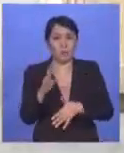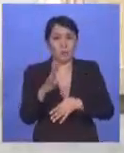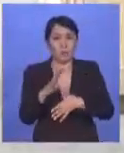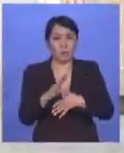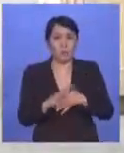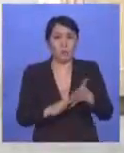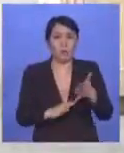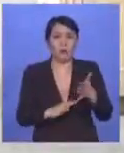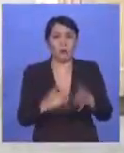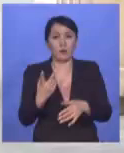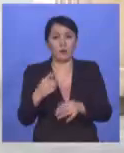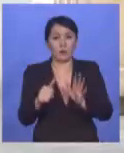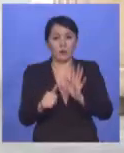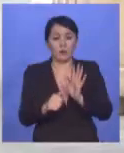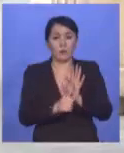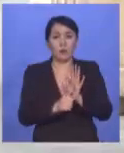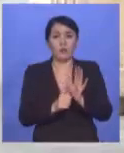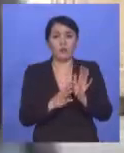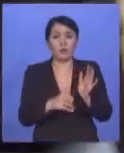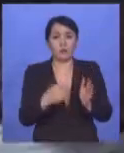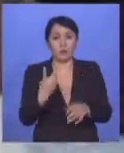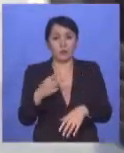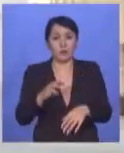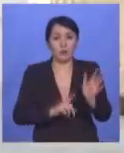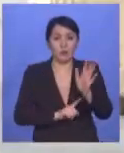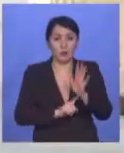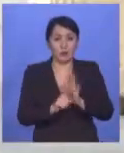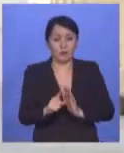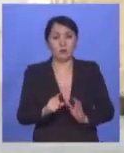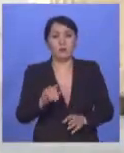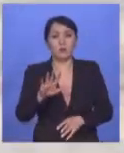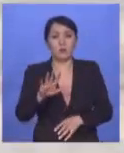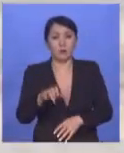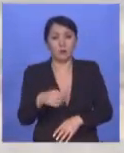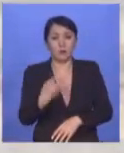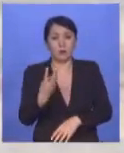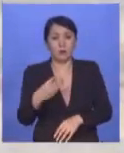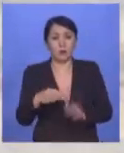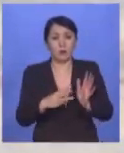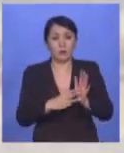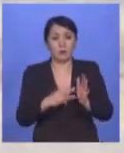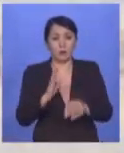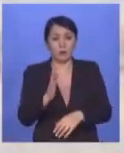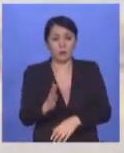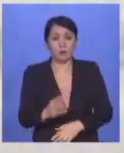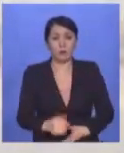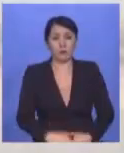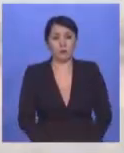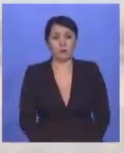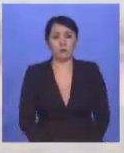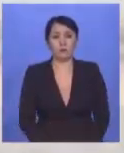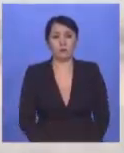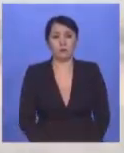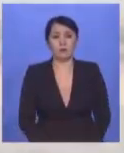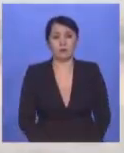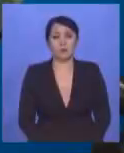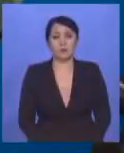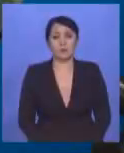Айыппұл мөлшері 36920 теңгеден басталып, 553800 теңгеге дейін барады.